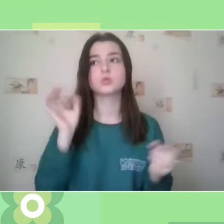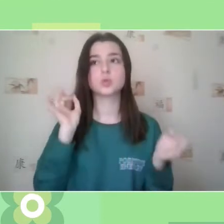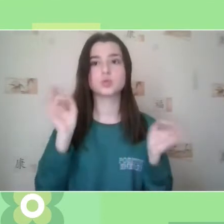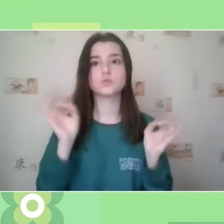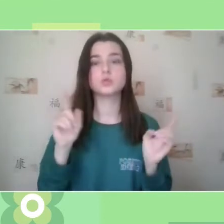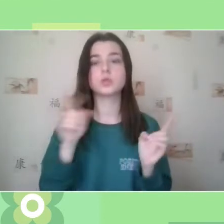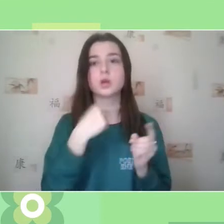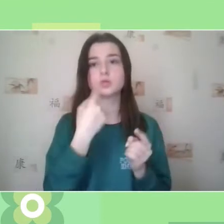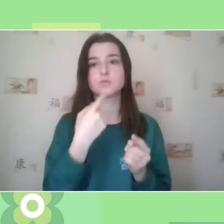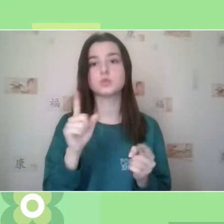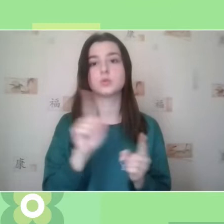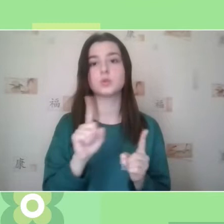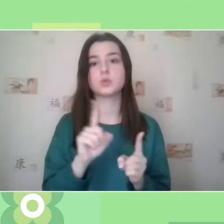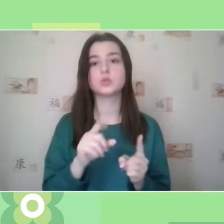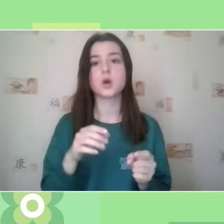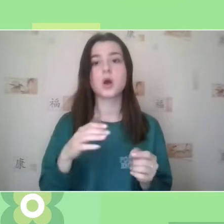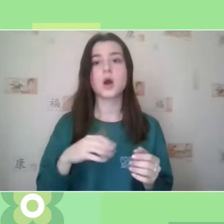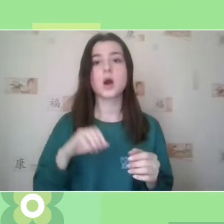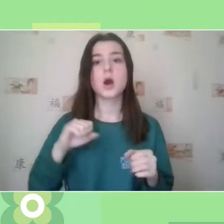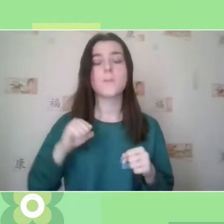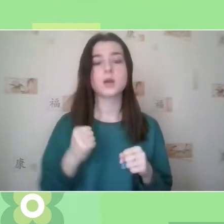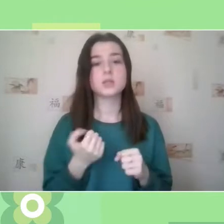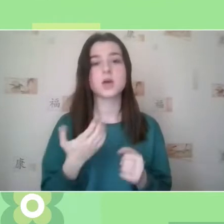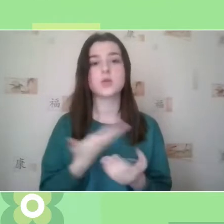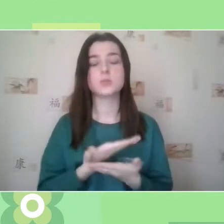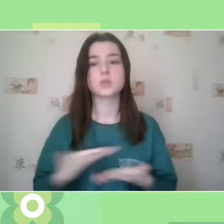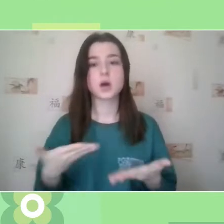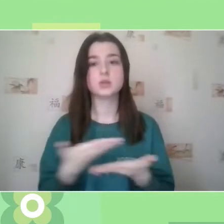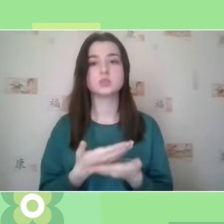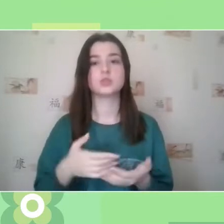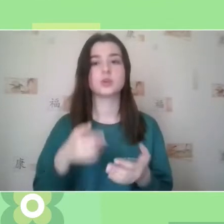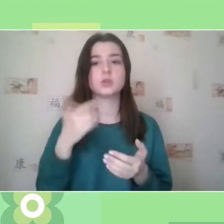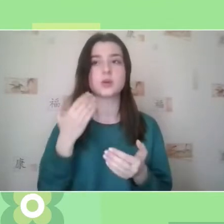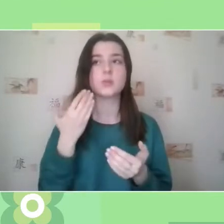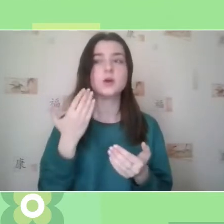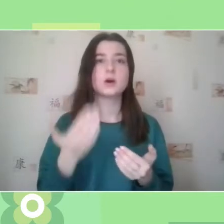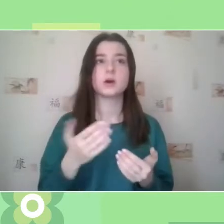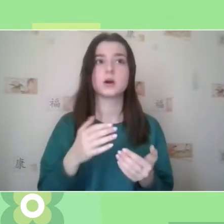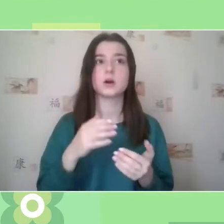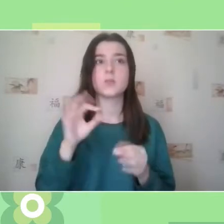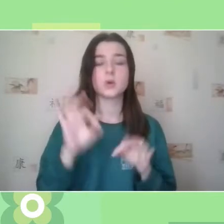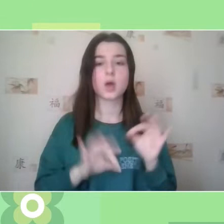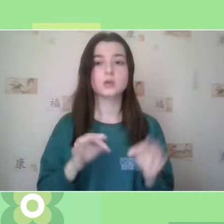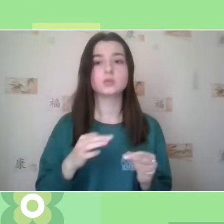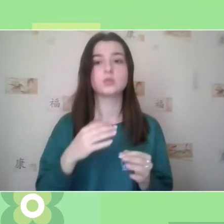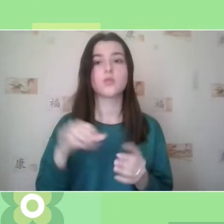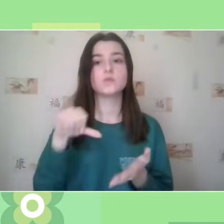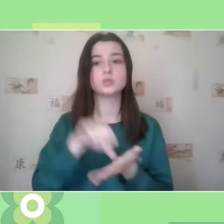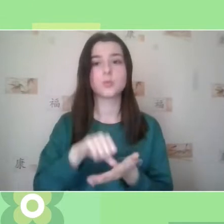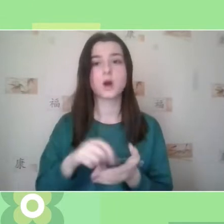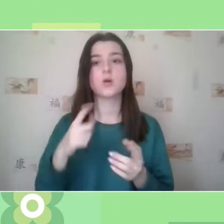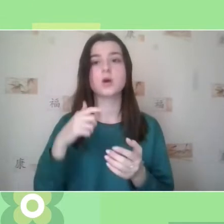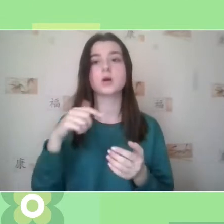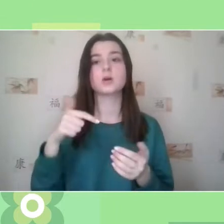там, що партнером нашої соціальної акції з показу фільмів для діток у мікрорайоні номер 101, виступає